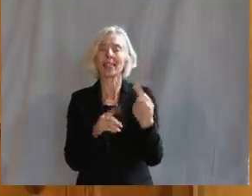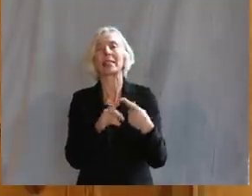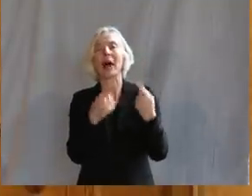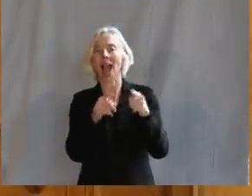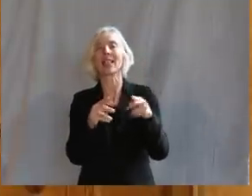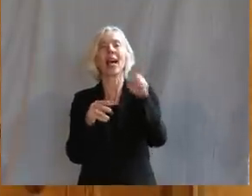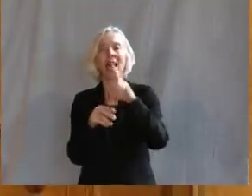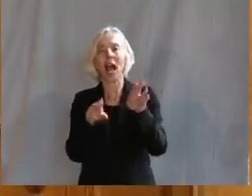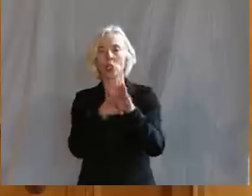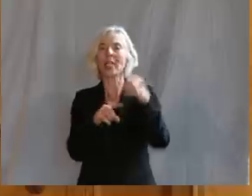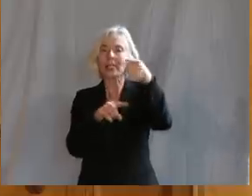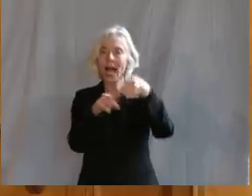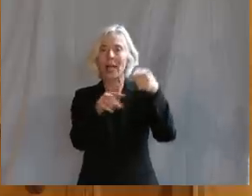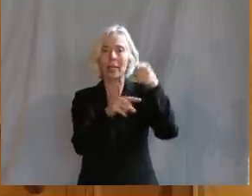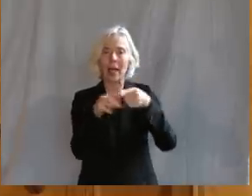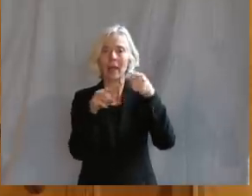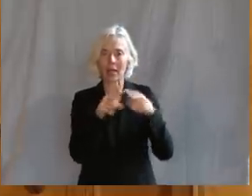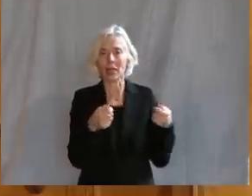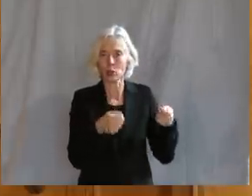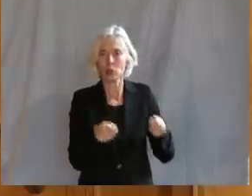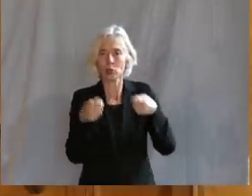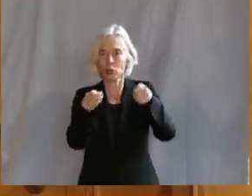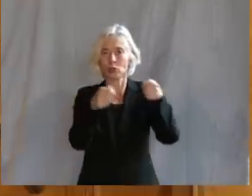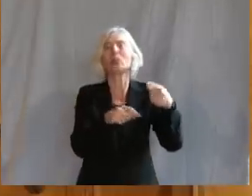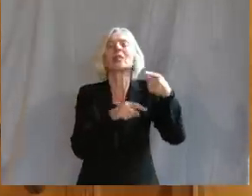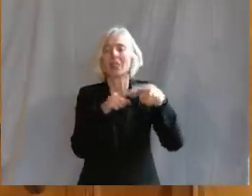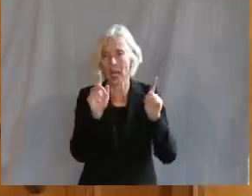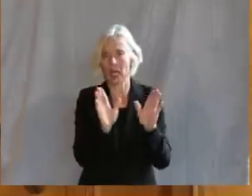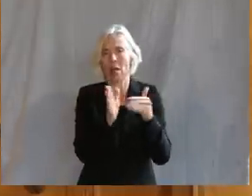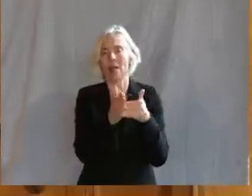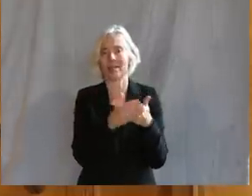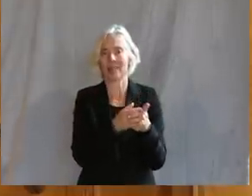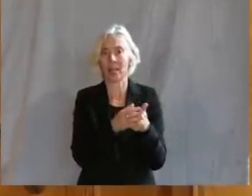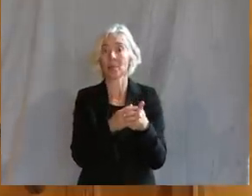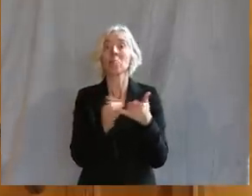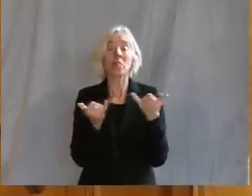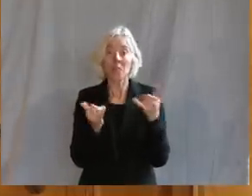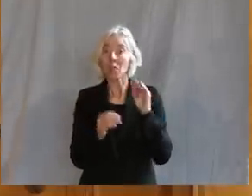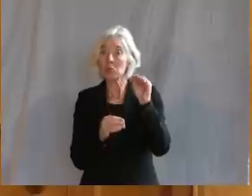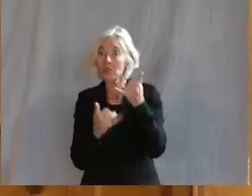haben wir morgen einen runden Tisch mit dem Gesundheitsamt, dem Staatlichen Schulamt und den